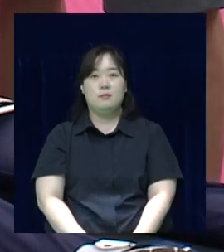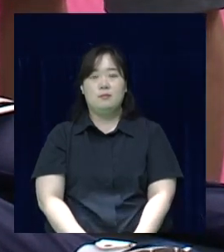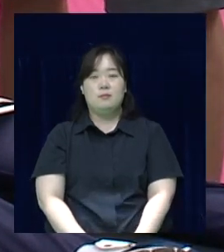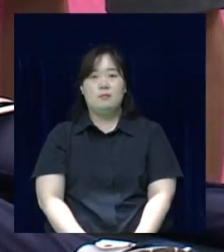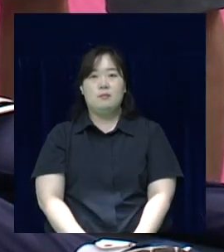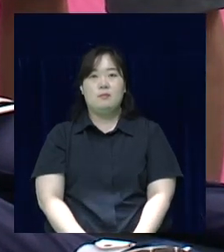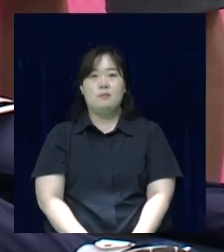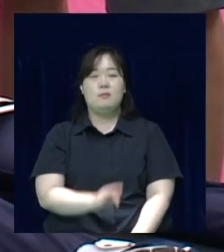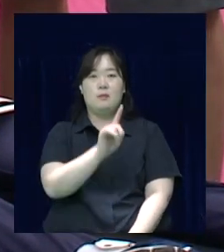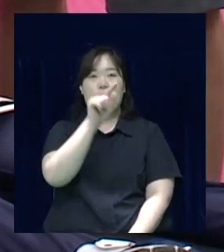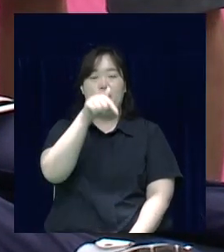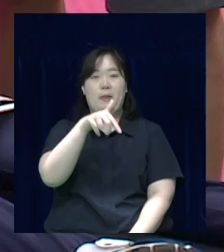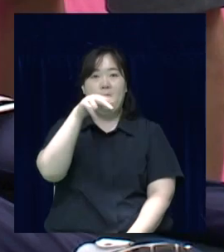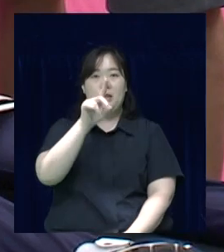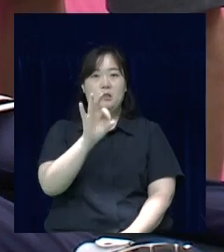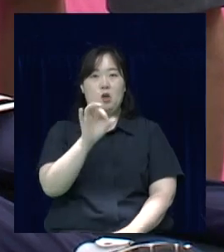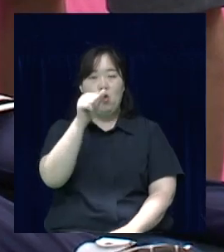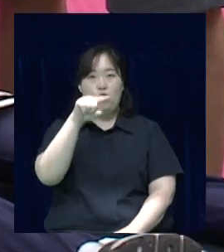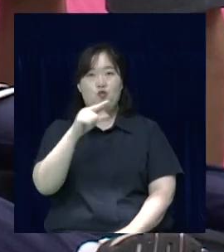박정훈